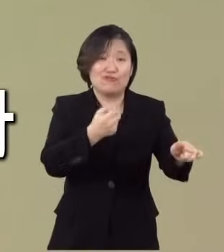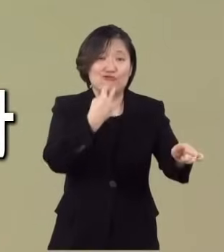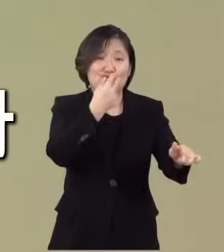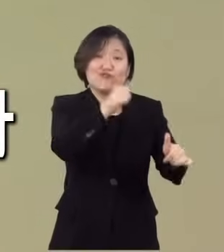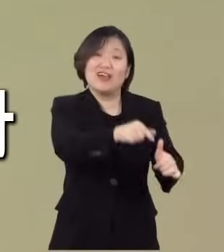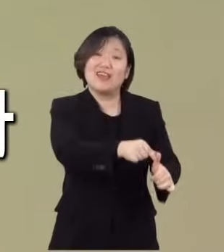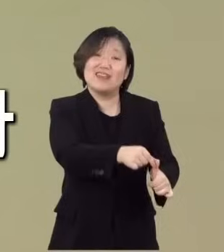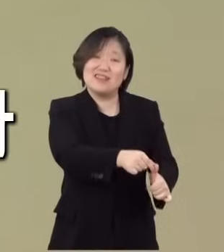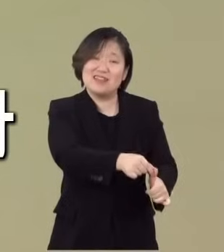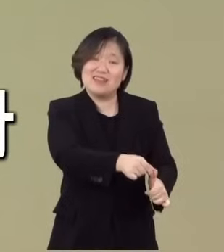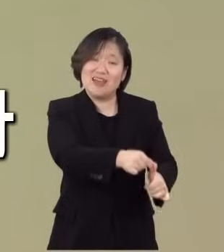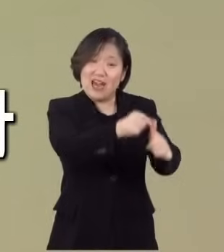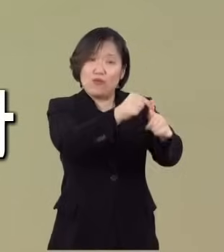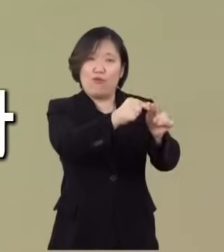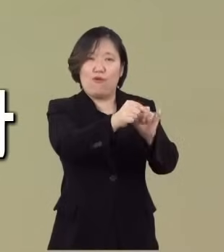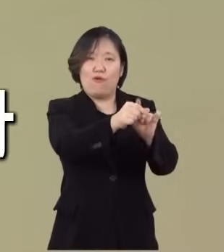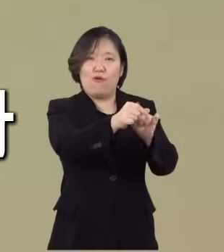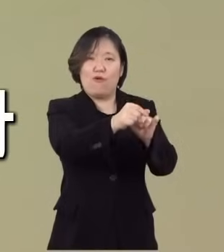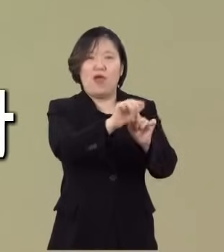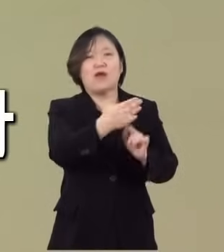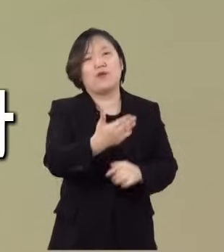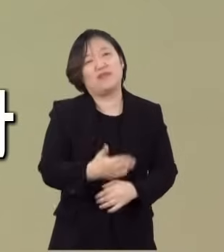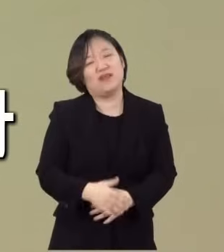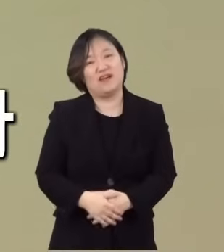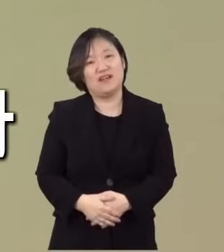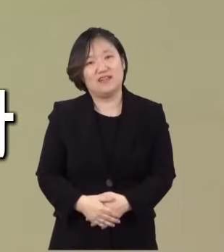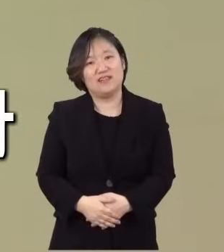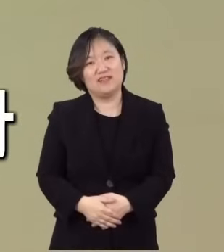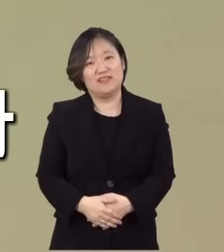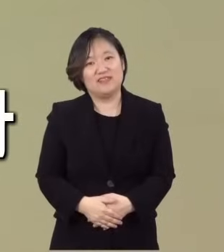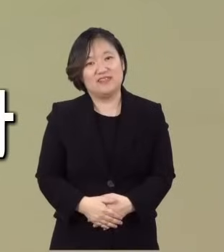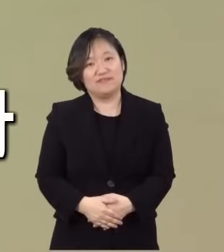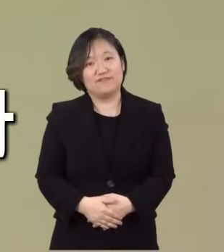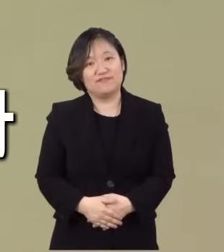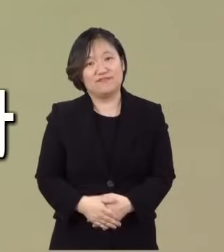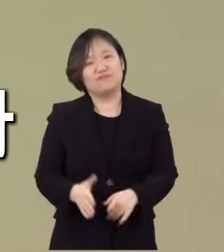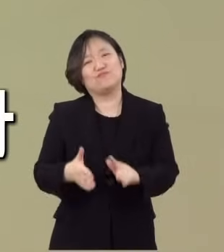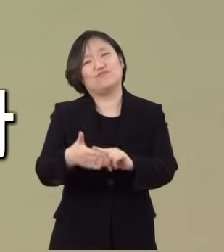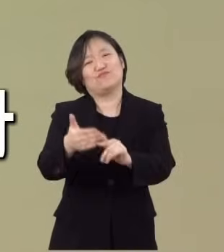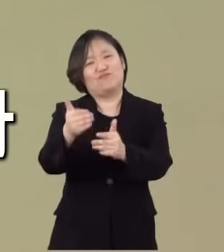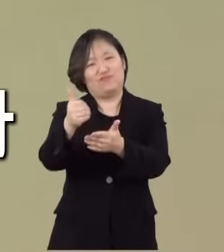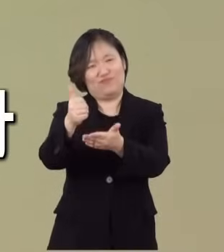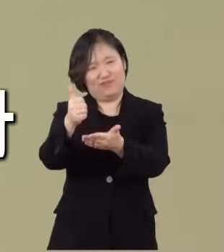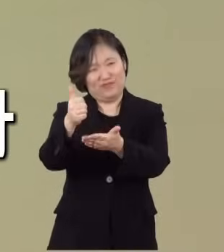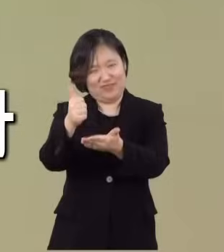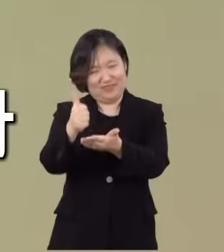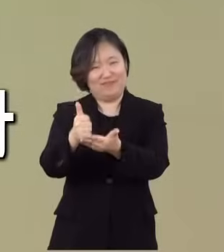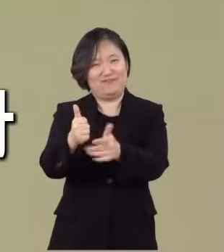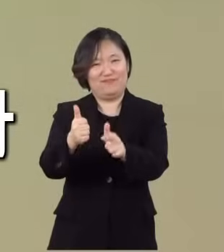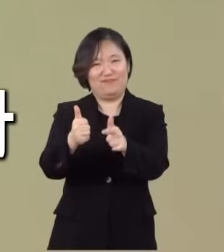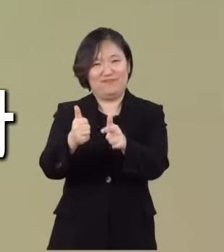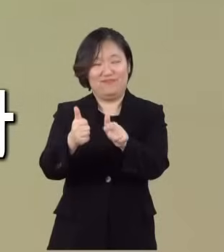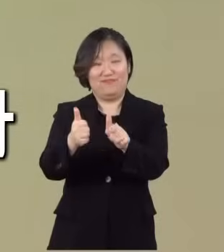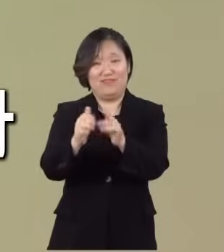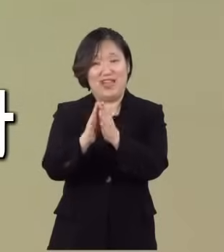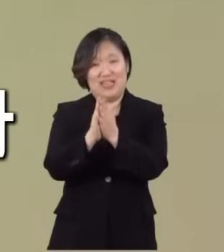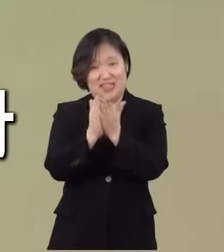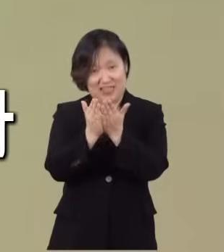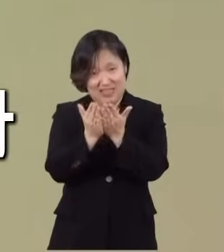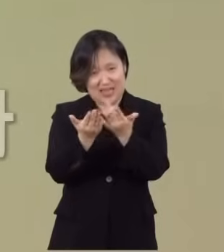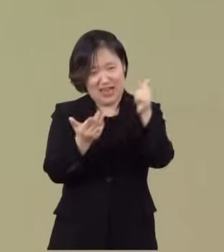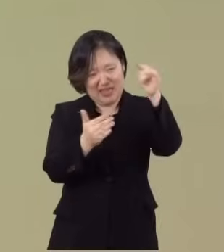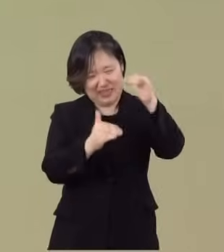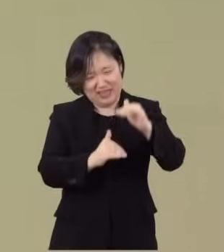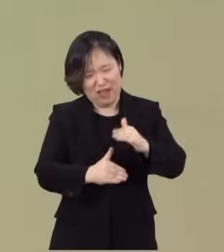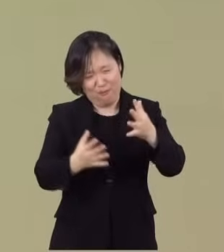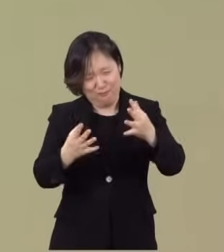제도하는 것을 원칙으로 기준으로 삼아야 된다라고 부처님께서 수많은